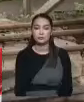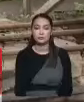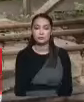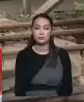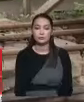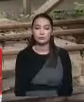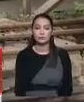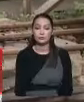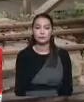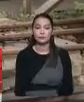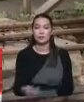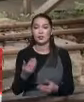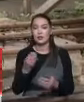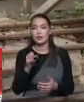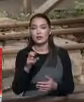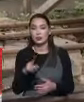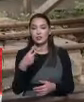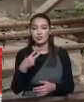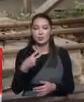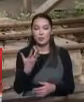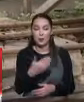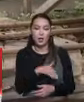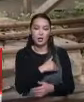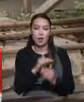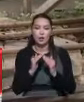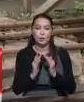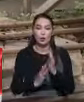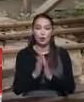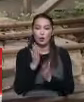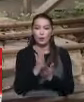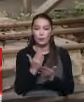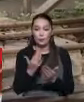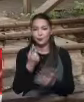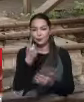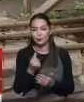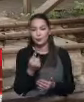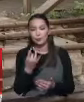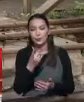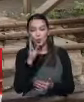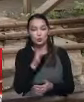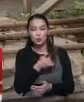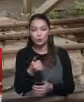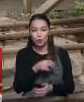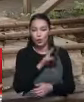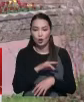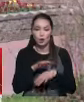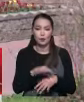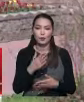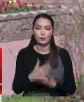Шалғындық қастамақ гүлдері 20-25 градуста өсіріледі. Оларды күніне бір рет суарып тұру жұмыстары